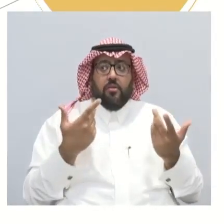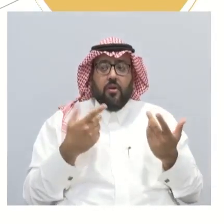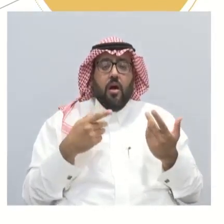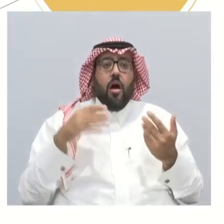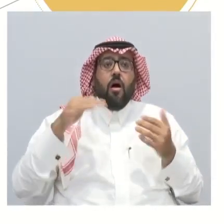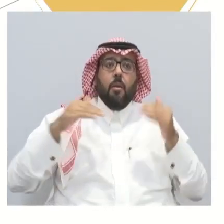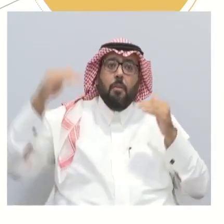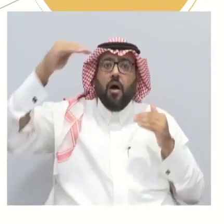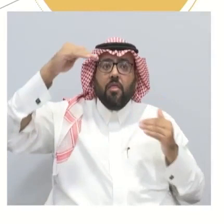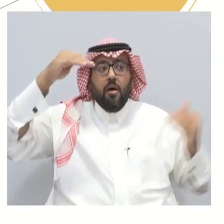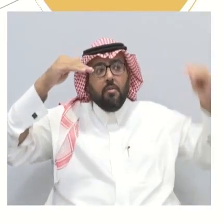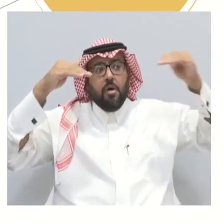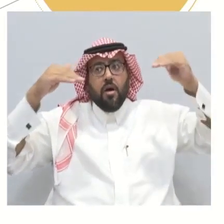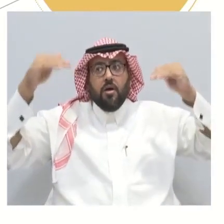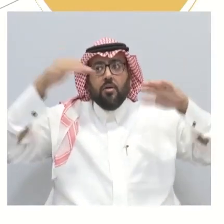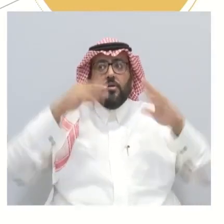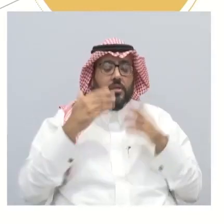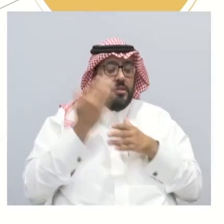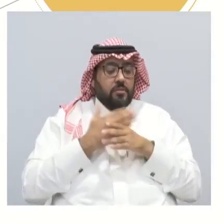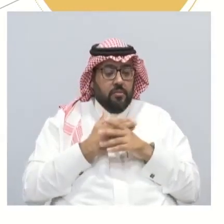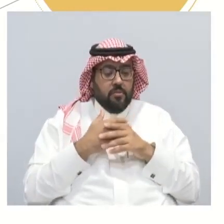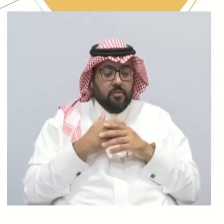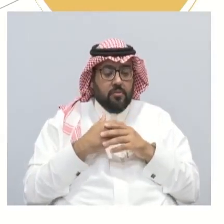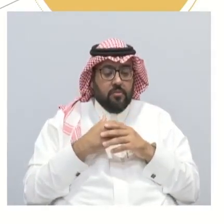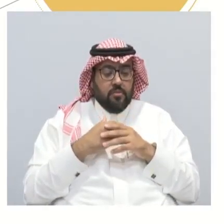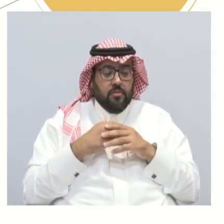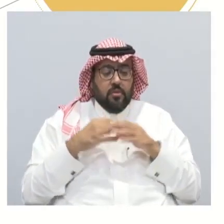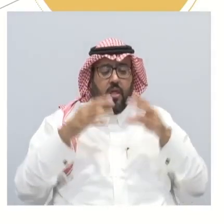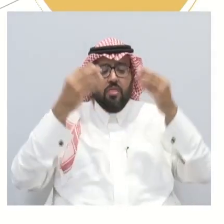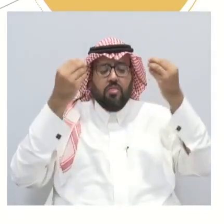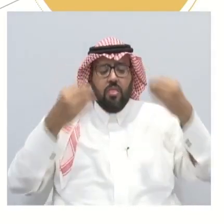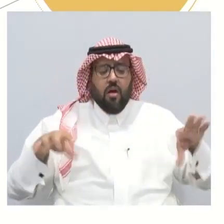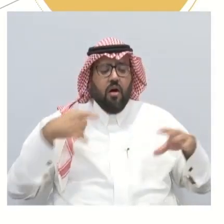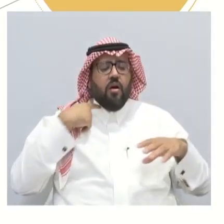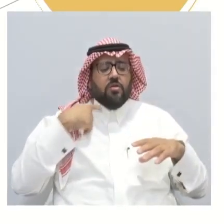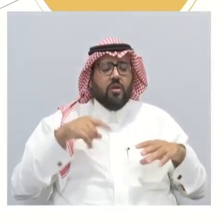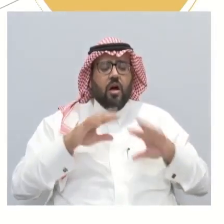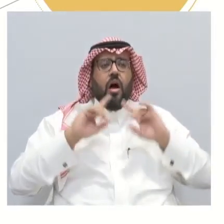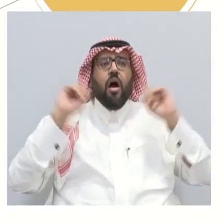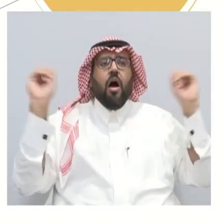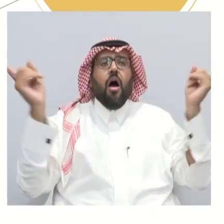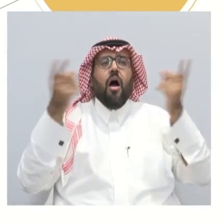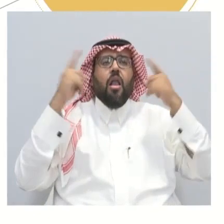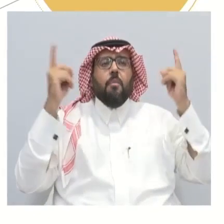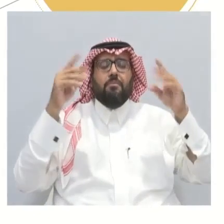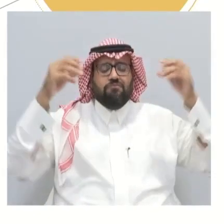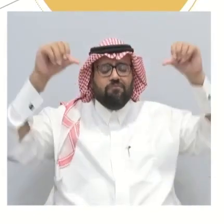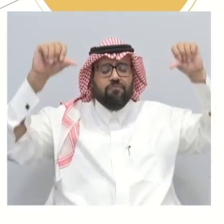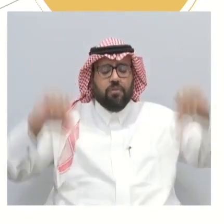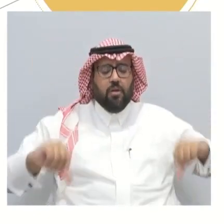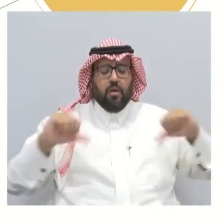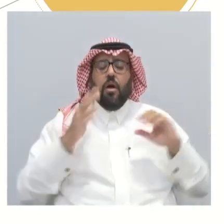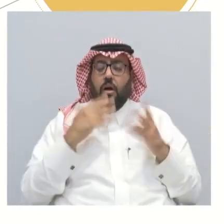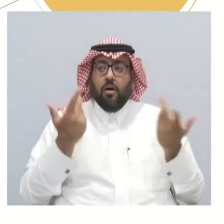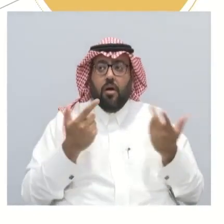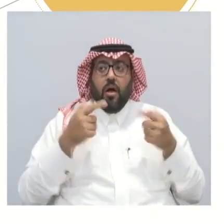علو بعضهم على بعض ما نتيجته نتيجته سيكون دمار يصيب العالم وهذا ليس واقع